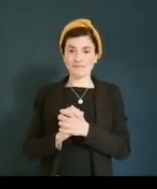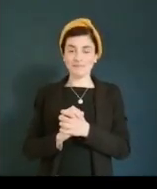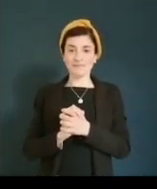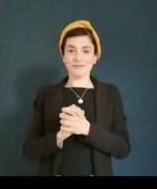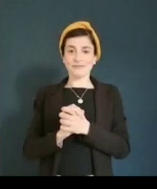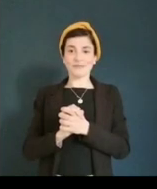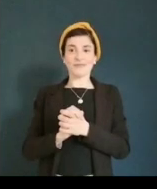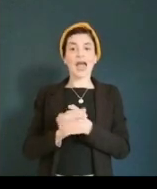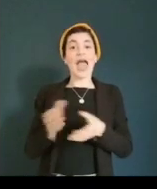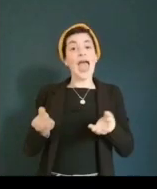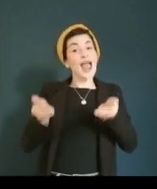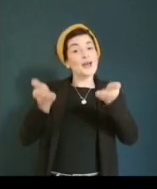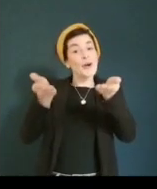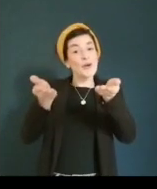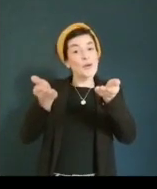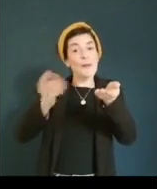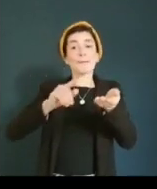Ecco qua il mio secondo pane.